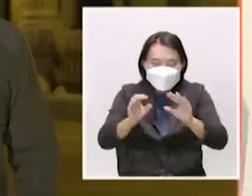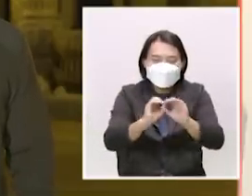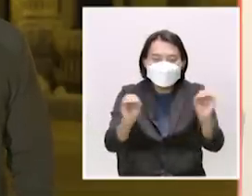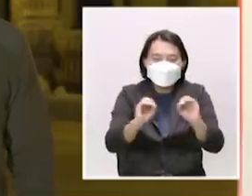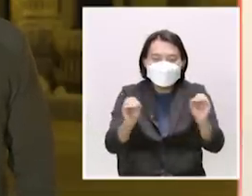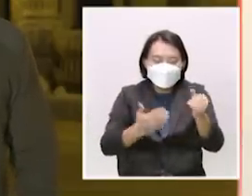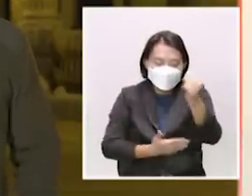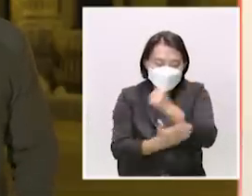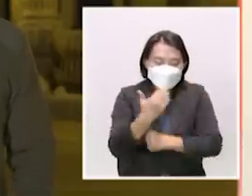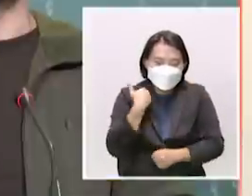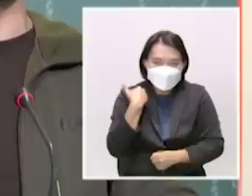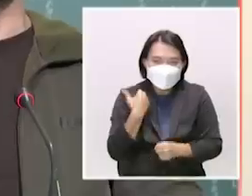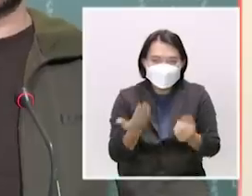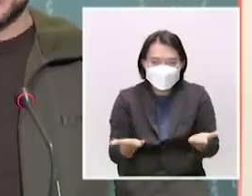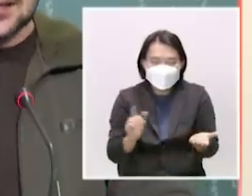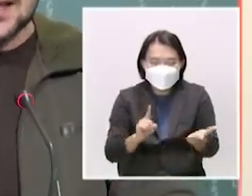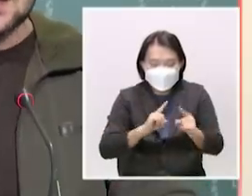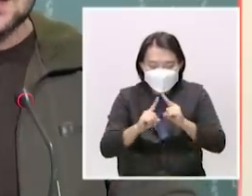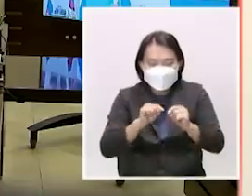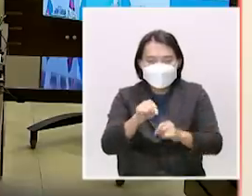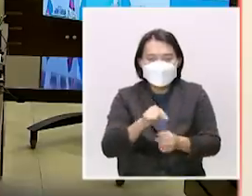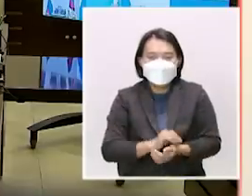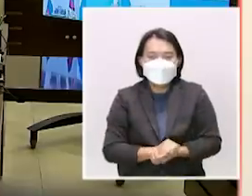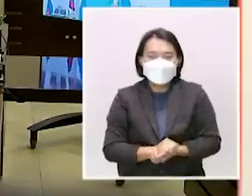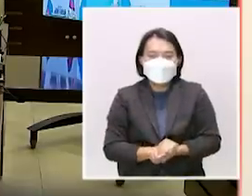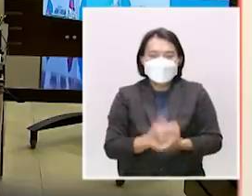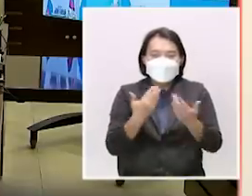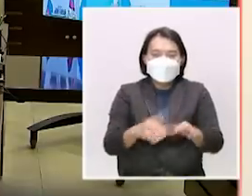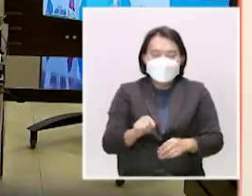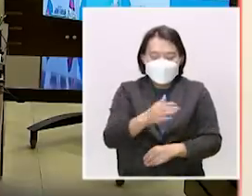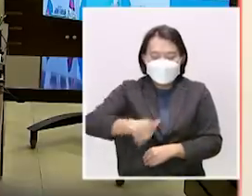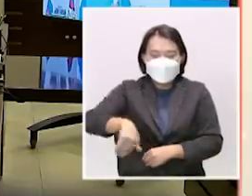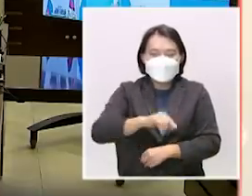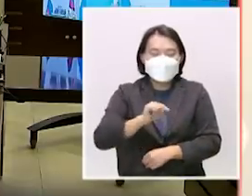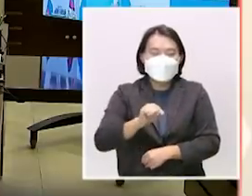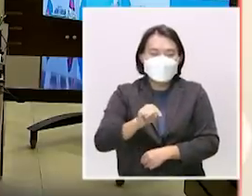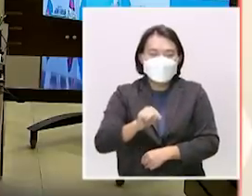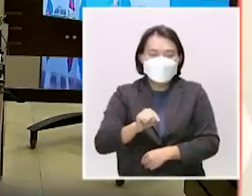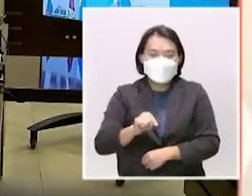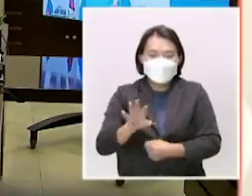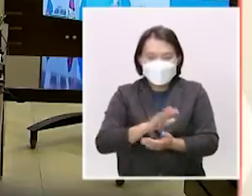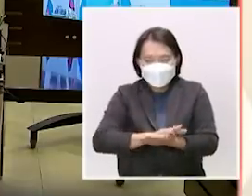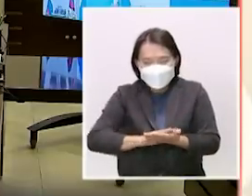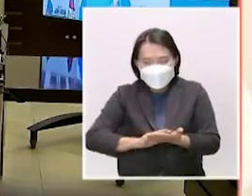าดไหนคะ อารแล้็จะนำพาไปสู่การจริาที่จะนำให้มีสัดีภาพเกิขได้มากน้ขนาดไหนค่